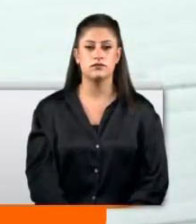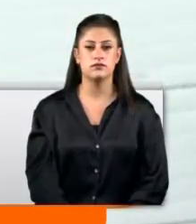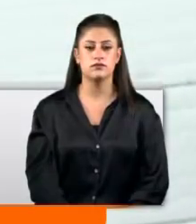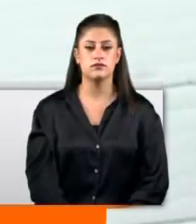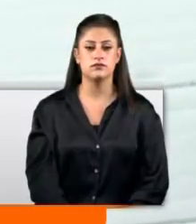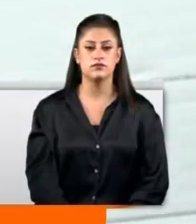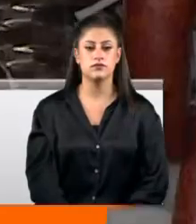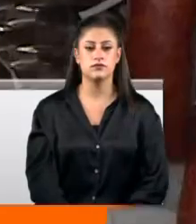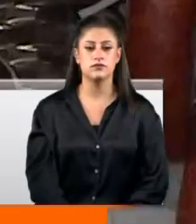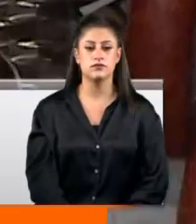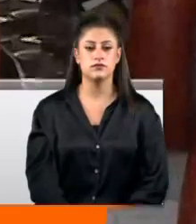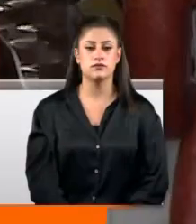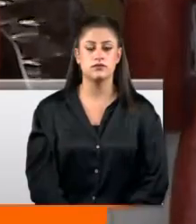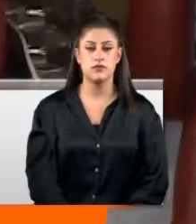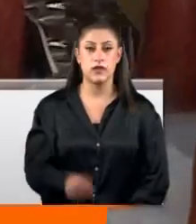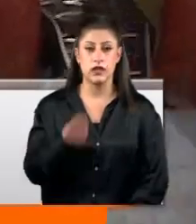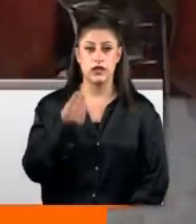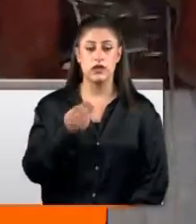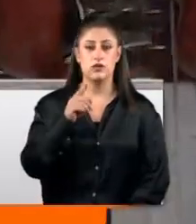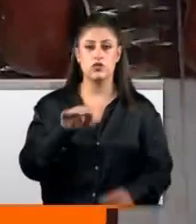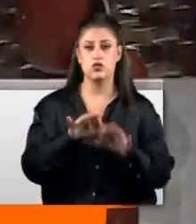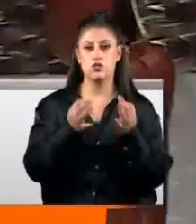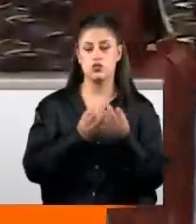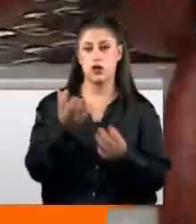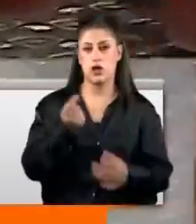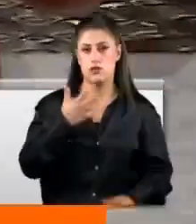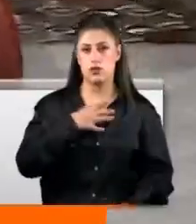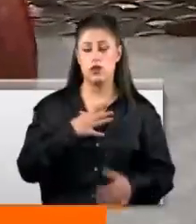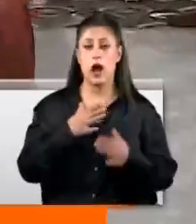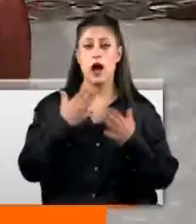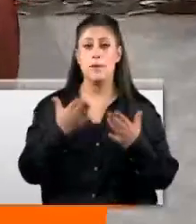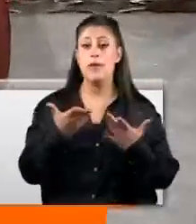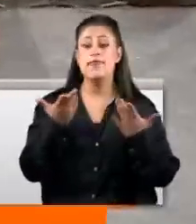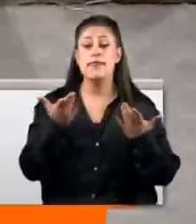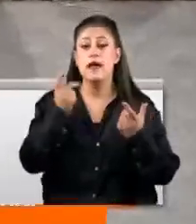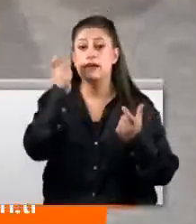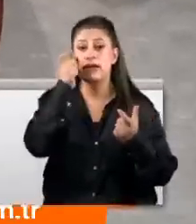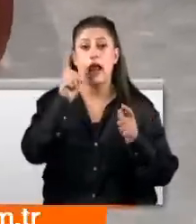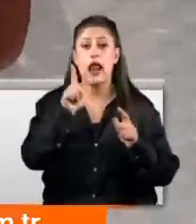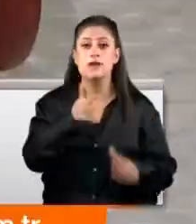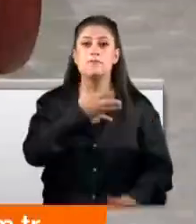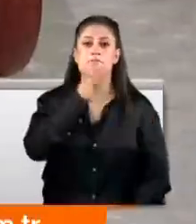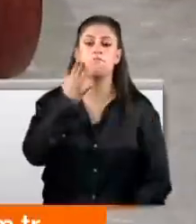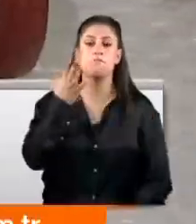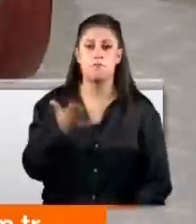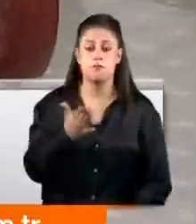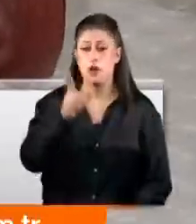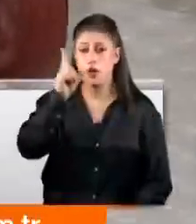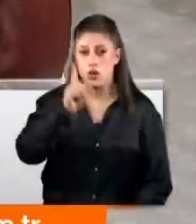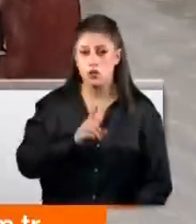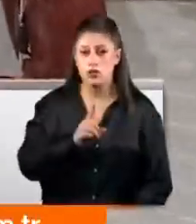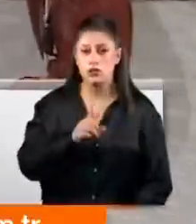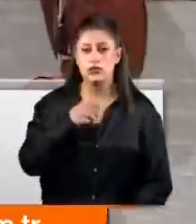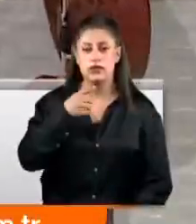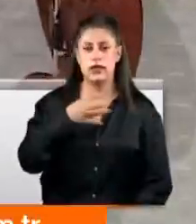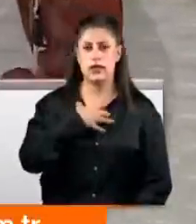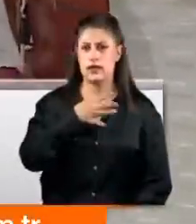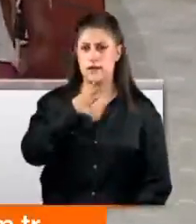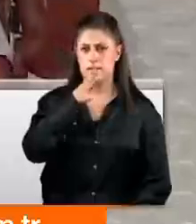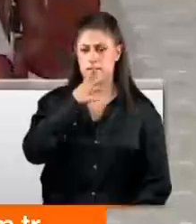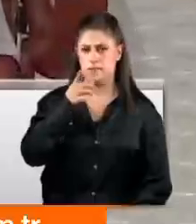insanları zehirleme yapıyor. İyi bir sucuk almak istiyorsunuz ama nelere dikkat edeceğinizi bilmiyorsunuz. Öncelikle bildiğiniz yerden